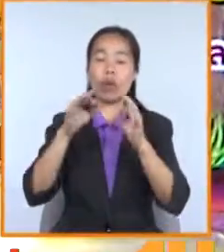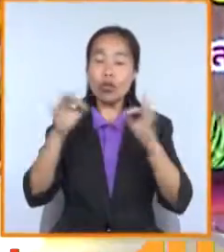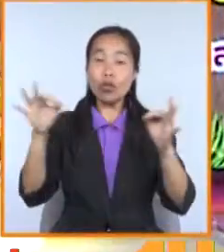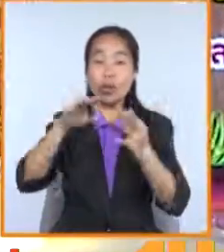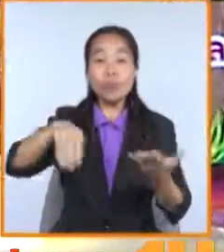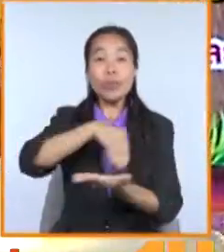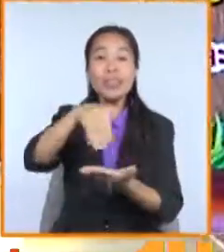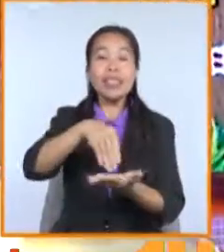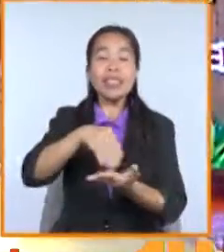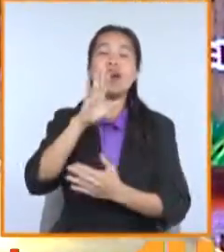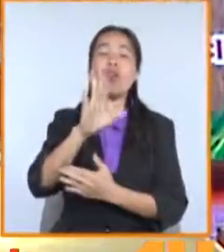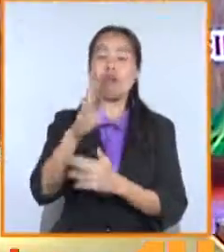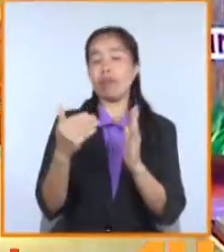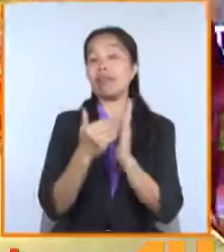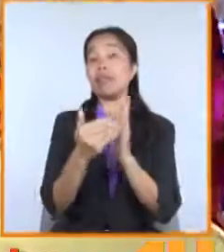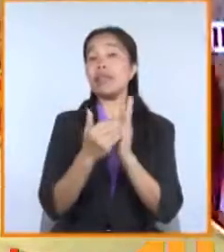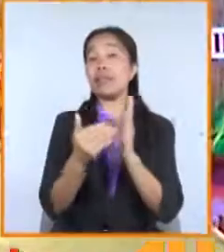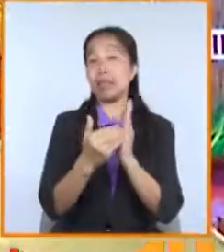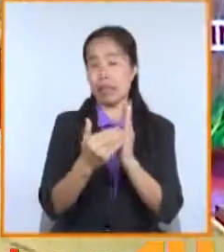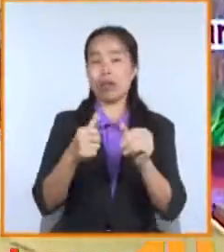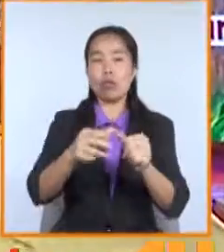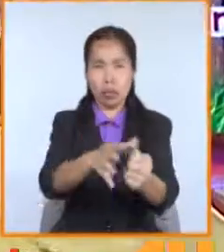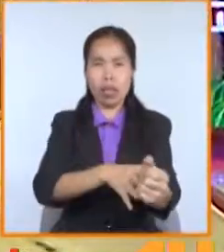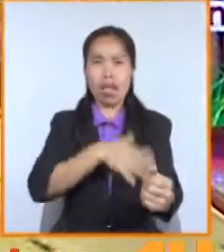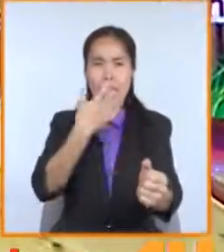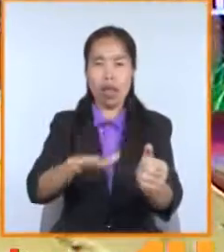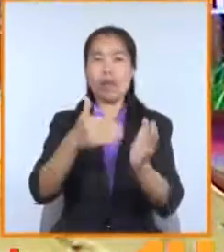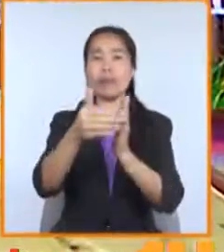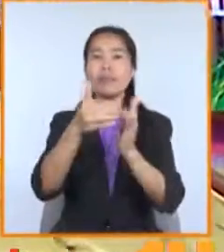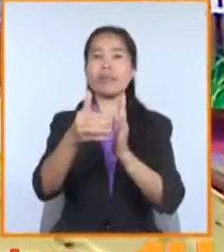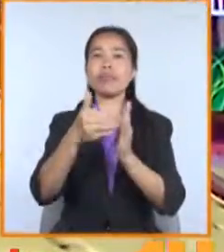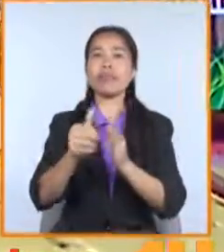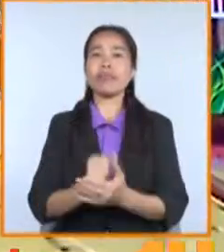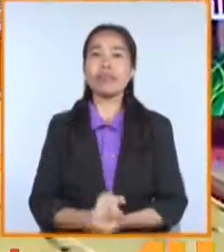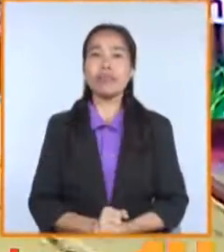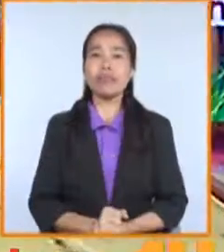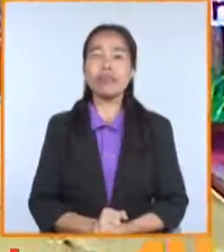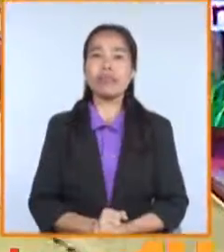ทางอาหารของภาคอีสานมีมายาวนานกว่า100ปีแล้วค่ะคุณผู้ชมคะ